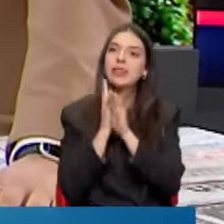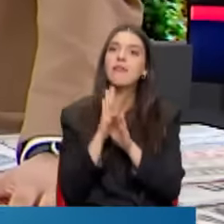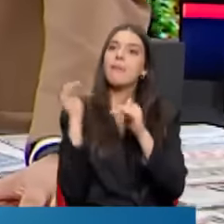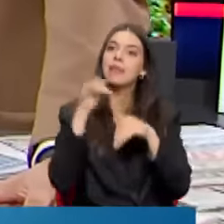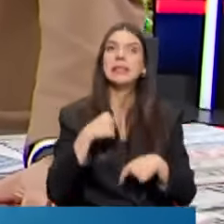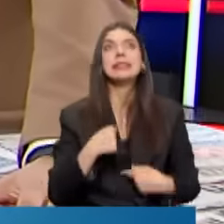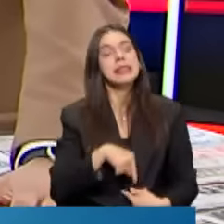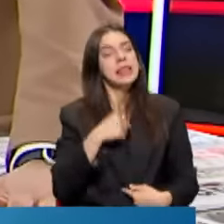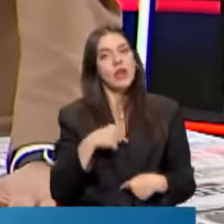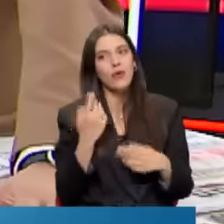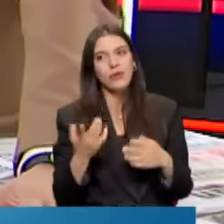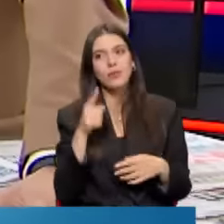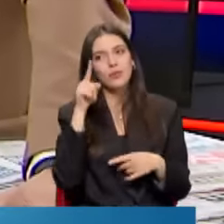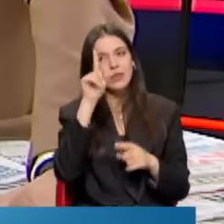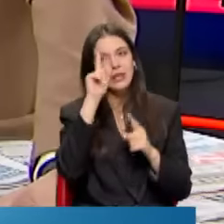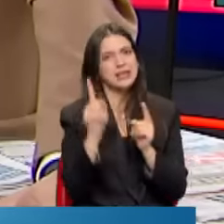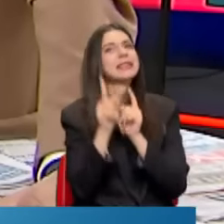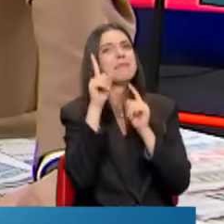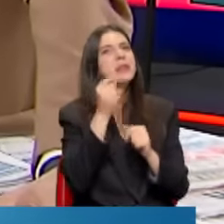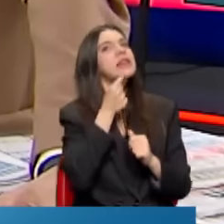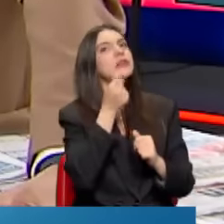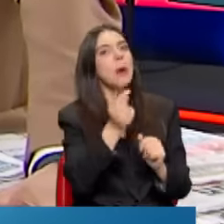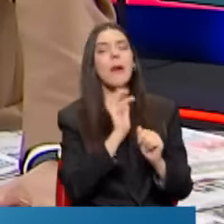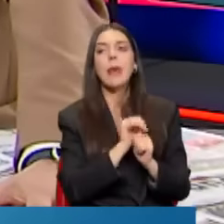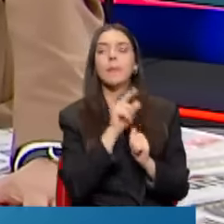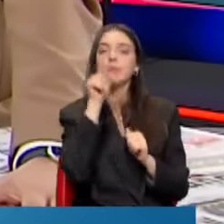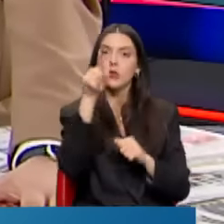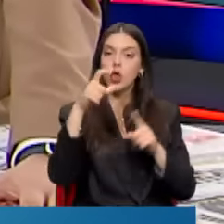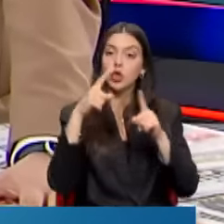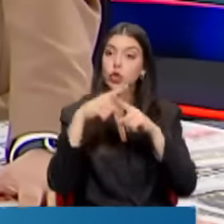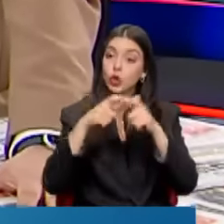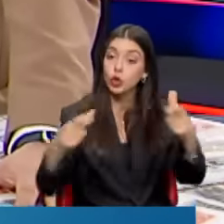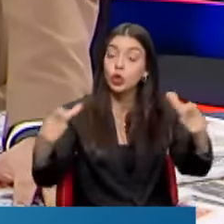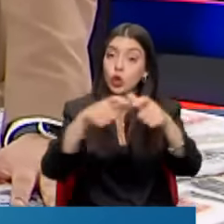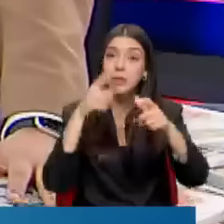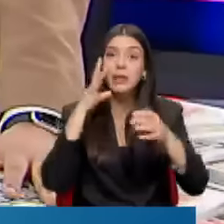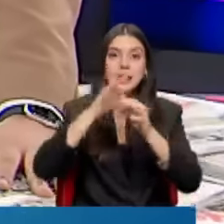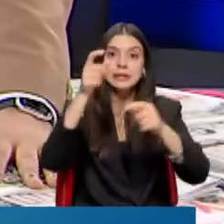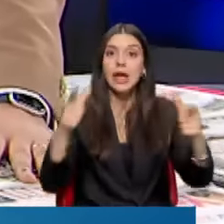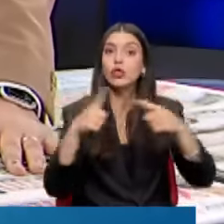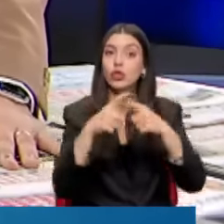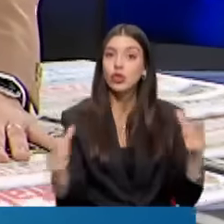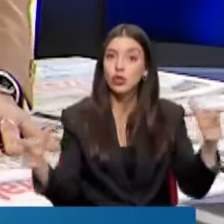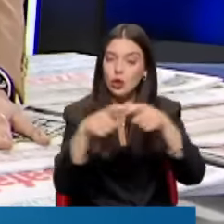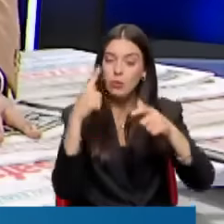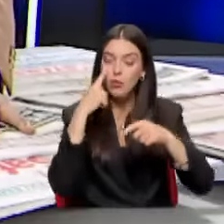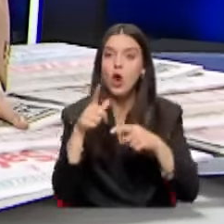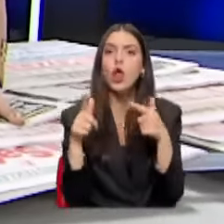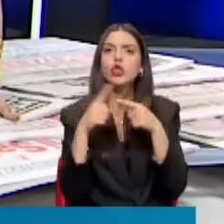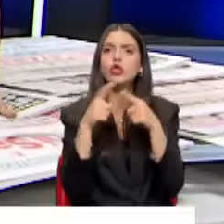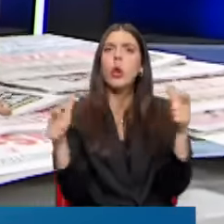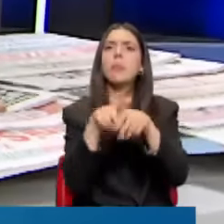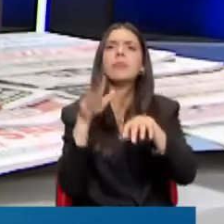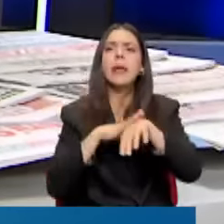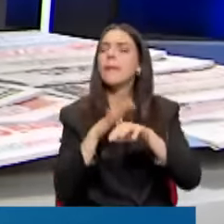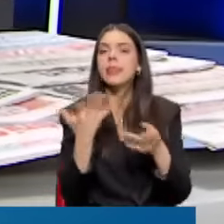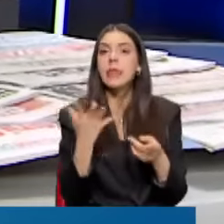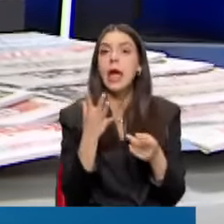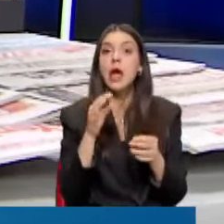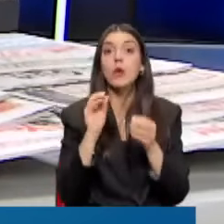diye temenni ediyorum şunu da söyleyelim Yani bir topluluğu bir insan topluluğunu toplum haline getiren şey sorun çözme